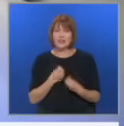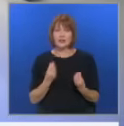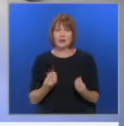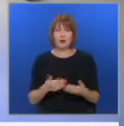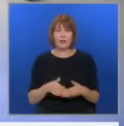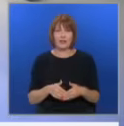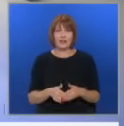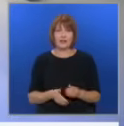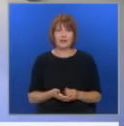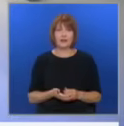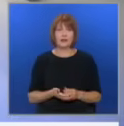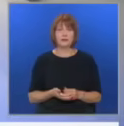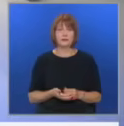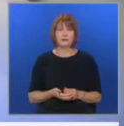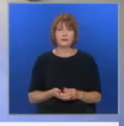вечер!